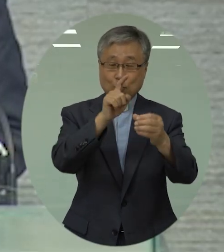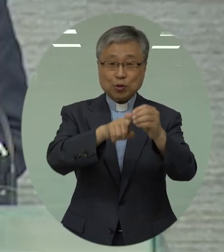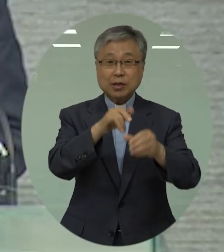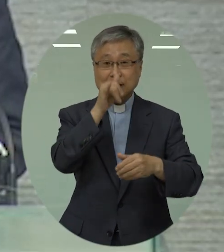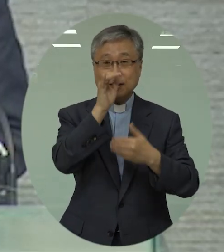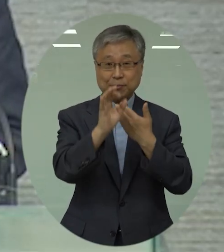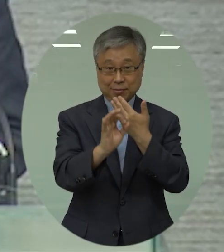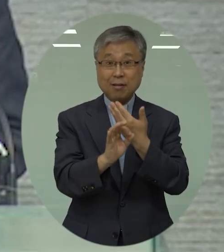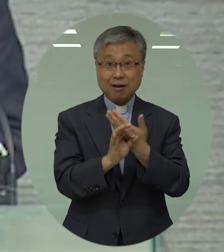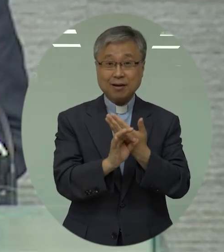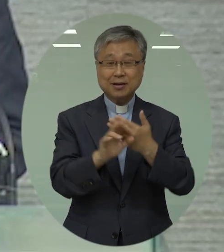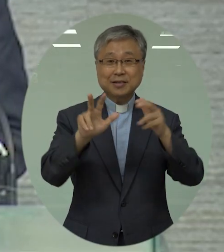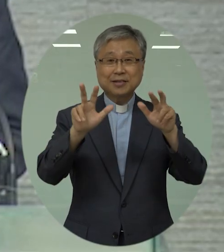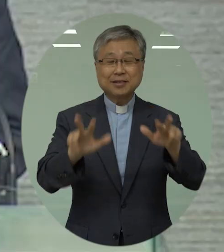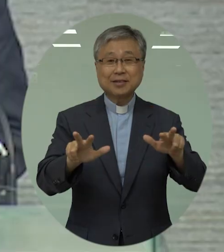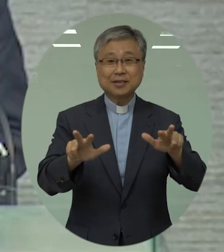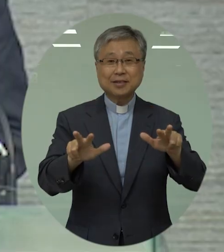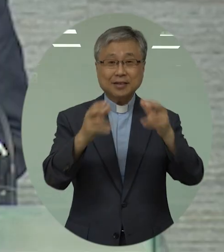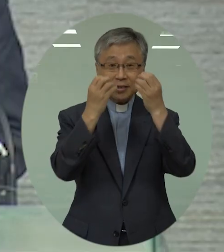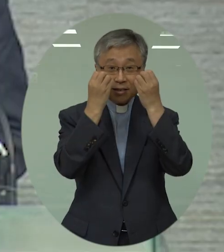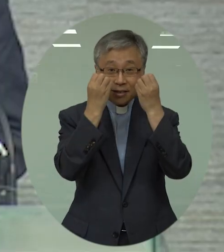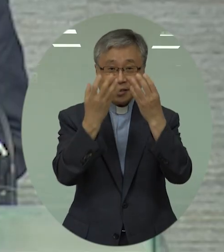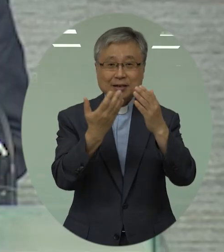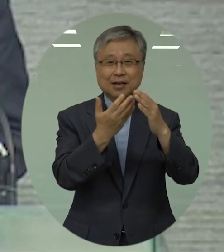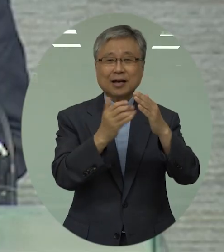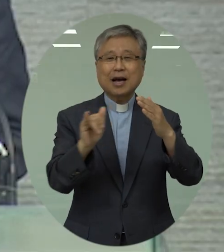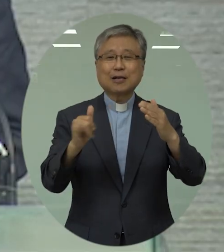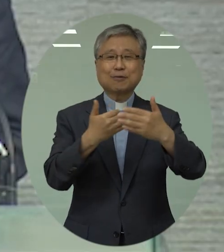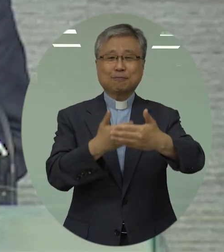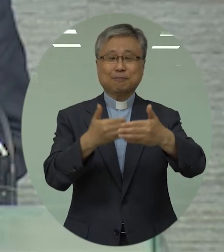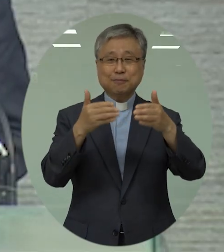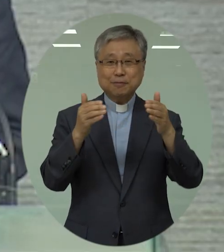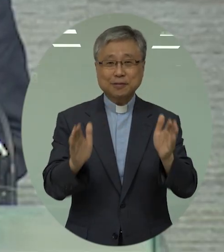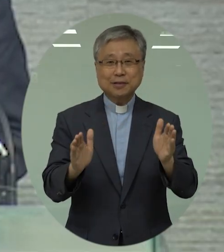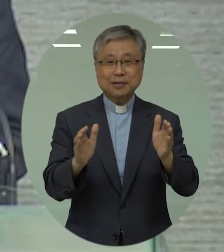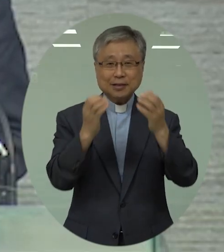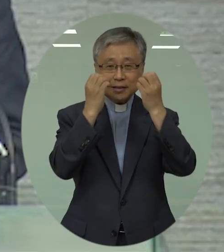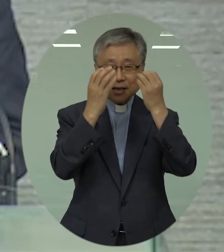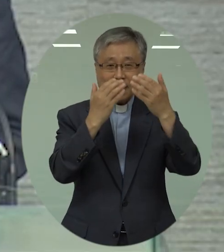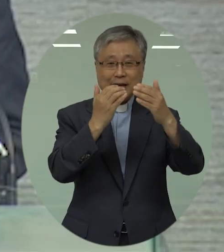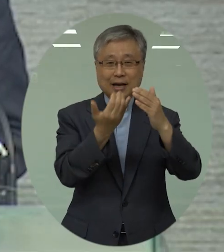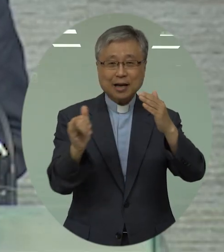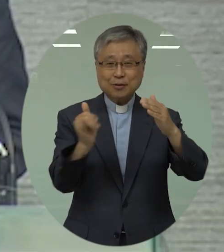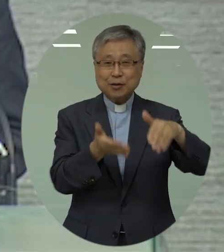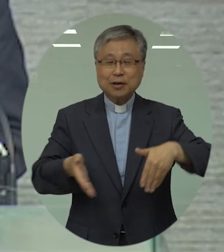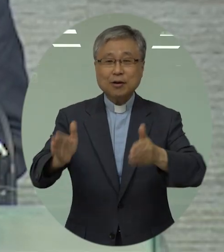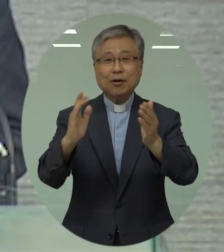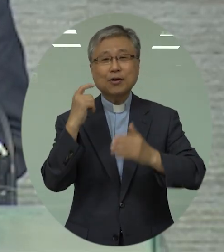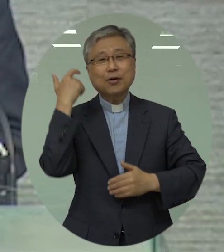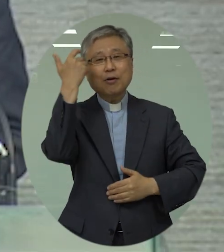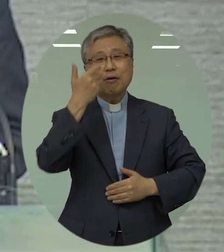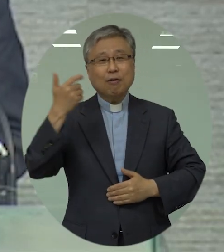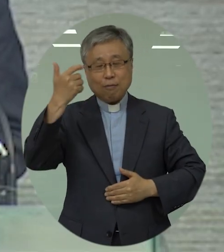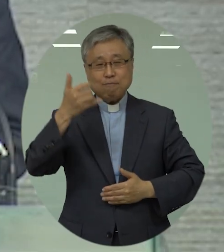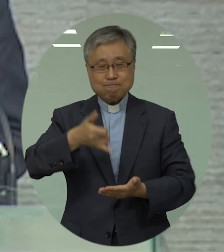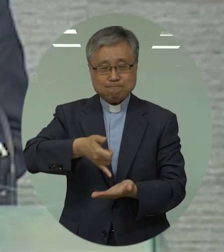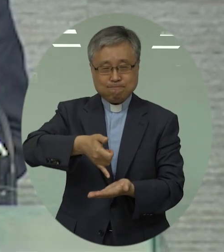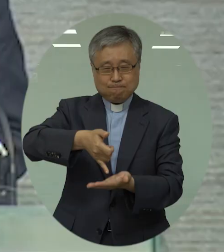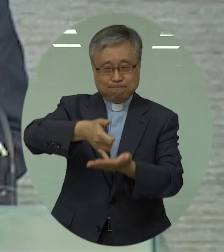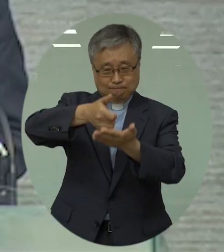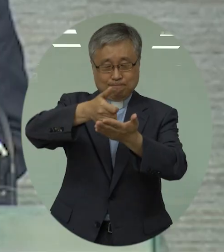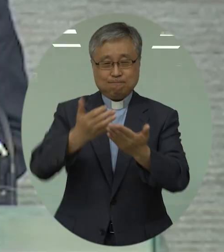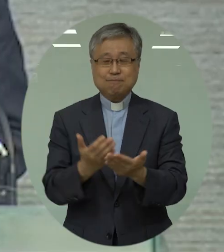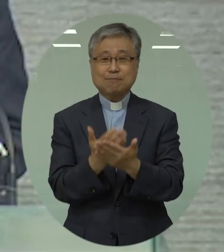있다면, 이제 새 가족반, 이 새 가족의 길은 영적 성숙의 길을